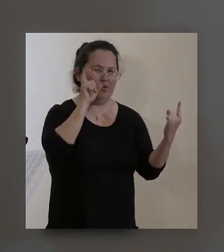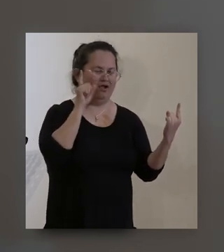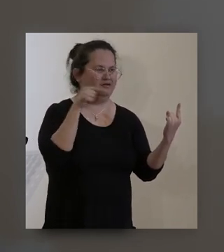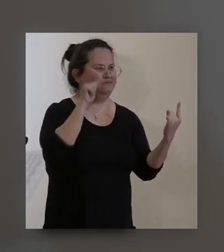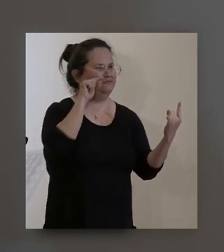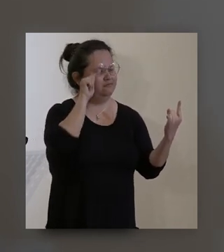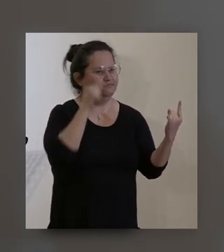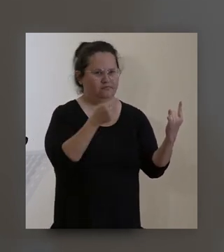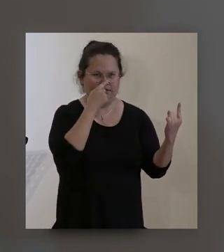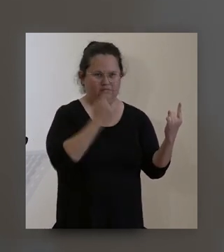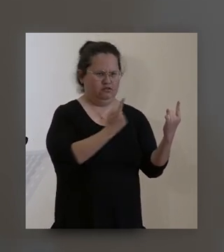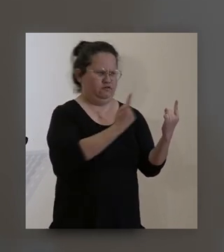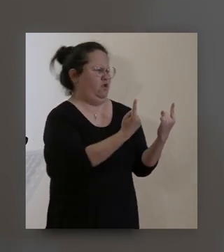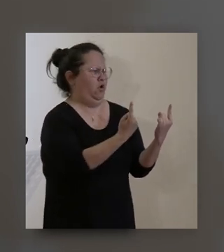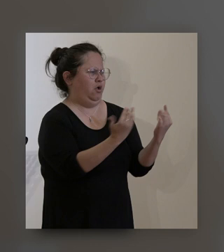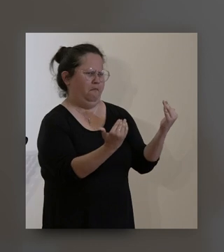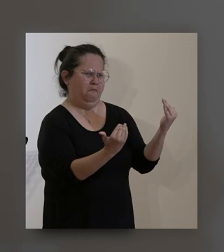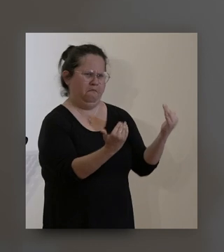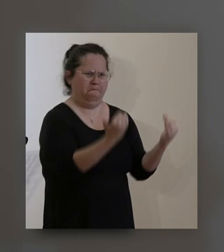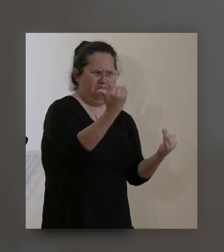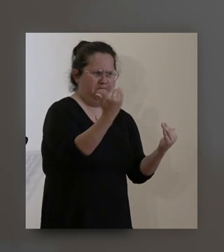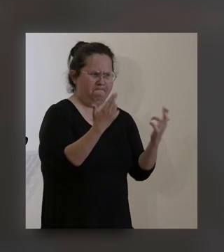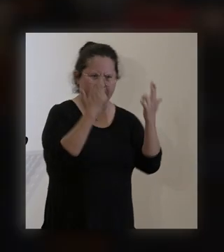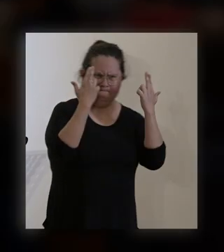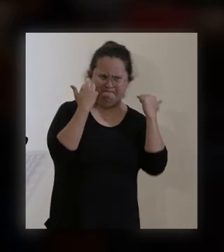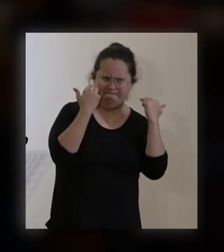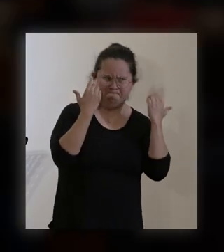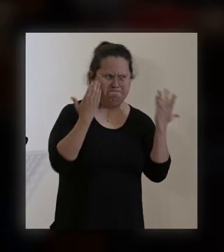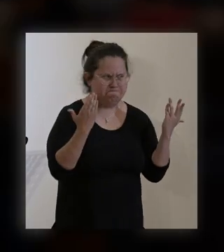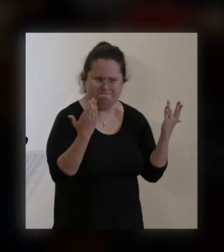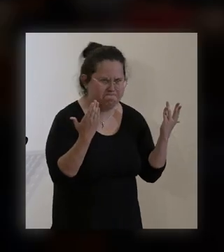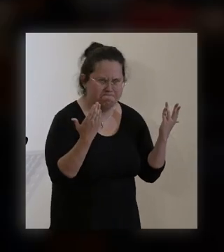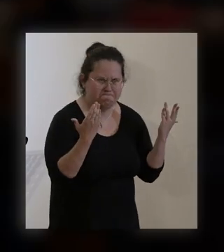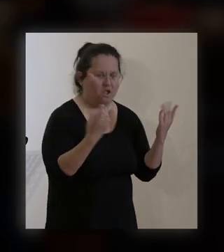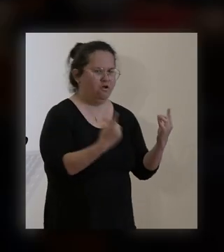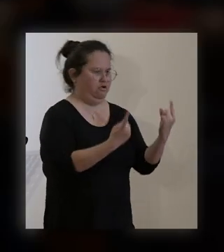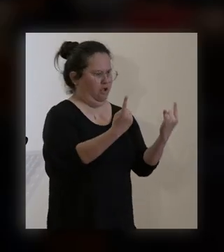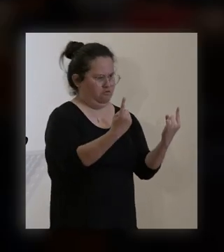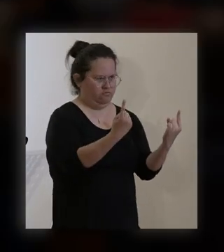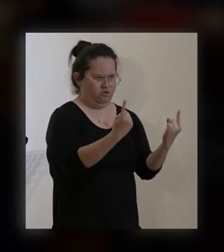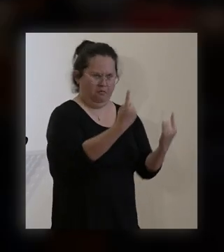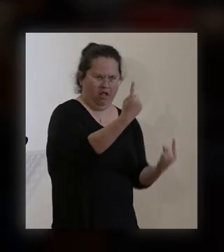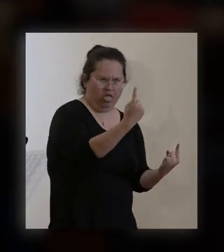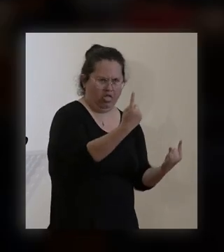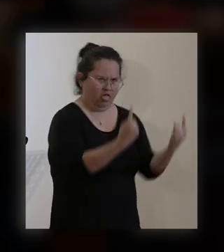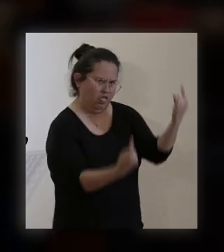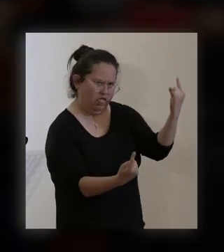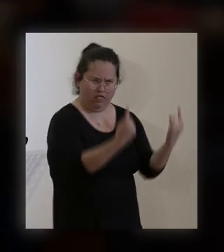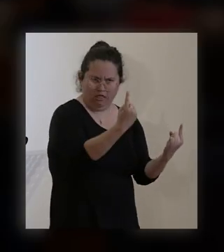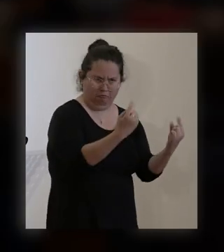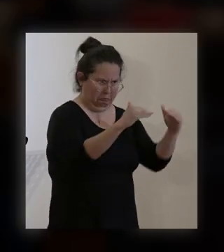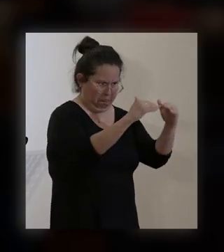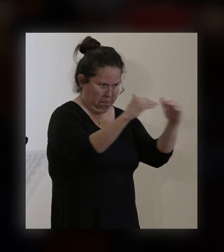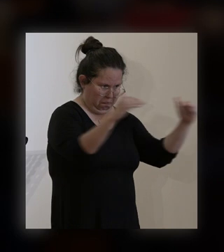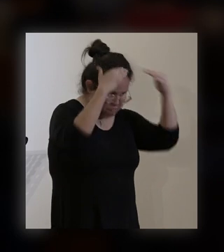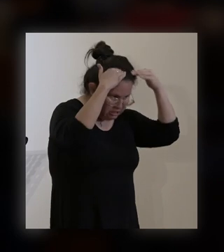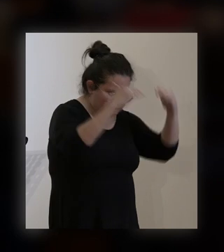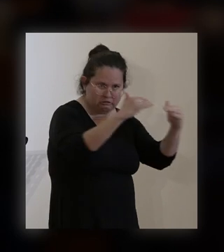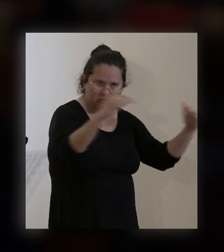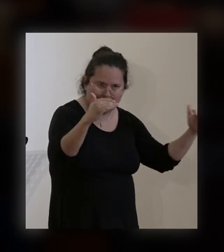position d'être dominée. Elle n'est pas plus petite que le modèle central, elle n'est pas en train de regarder